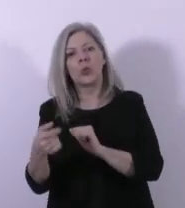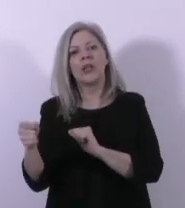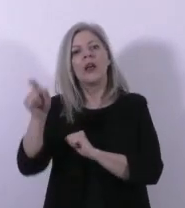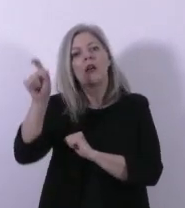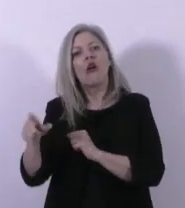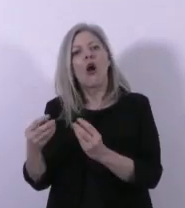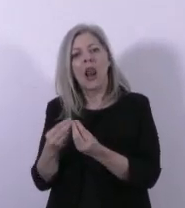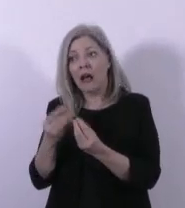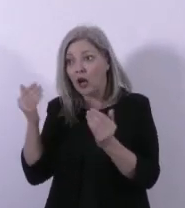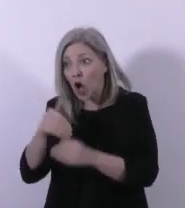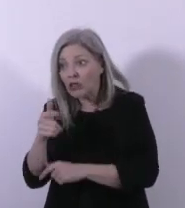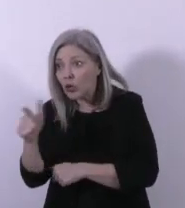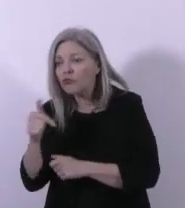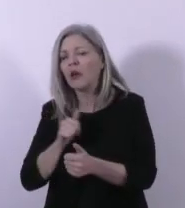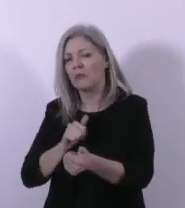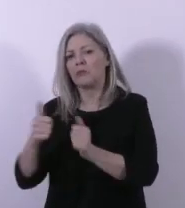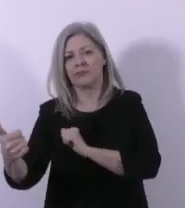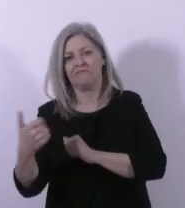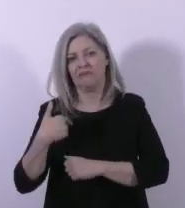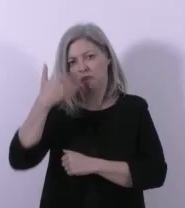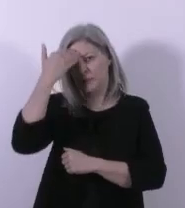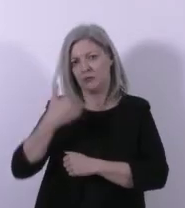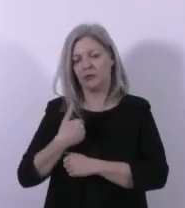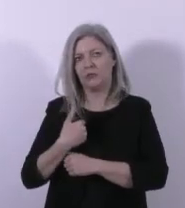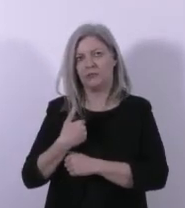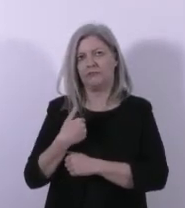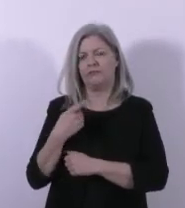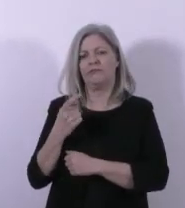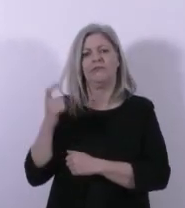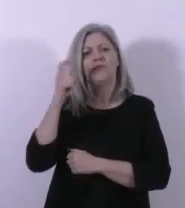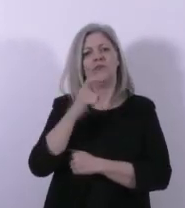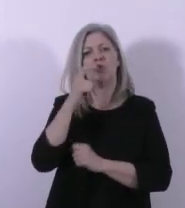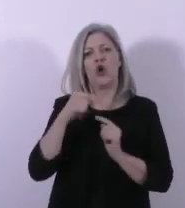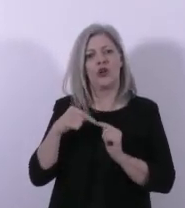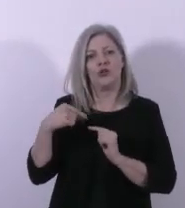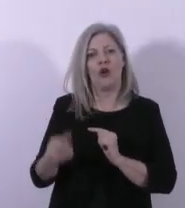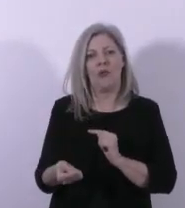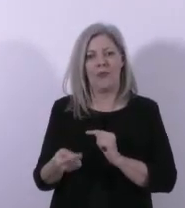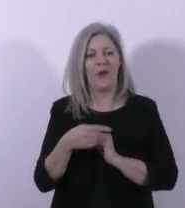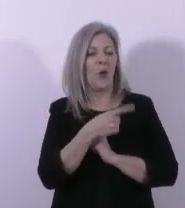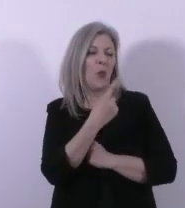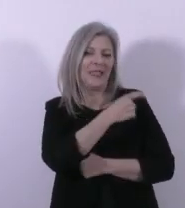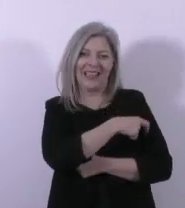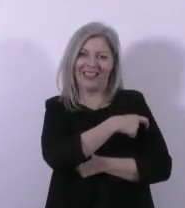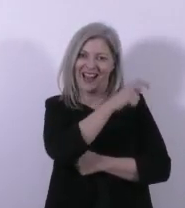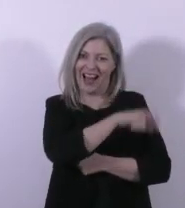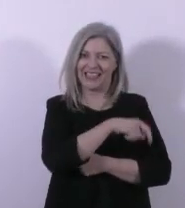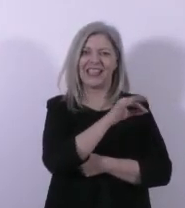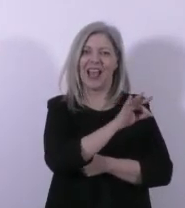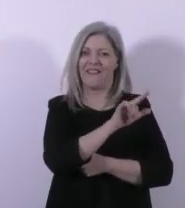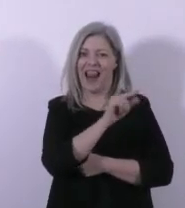notte. Il giorno successivo, l'FLM, un sindacalista, si